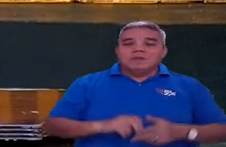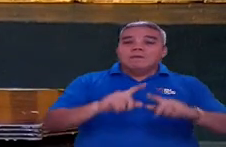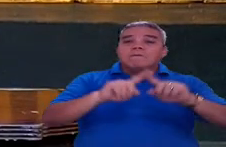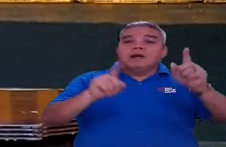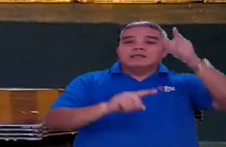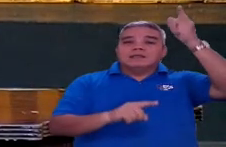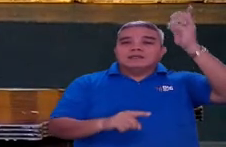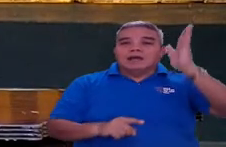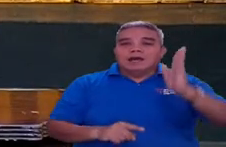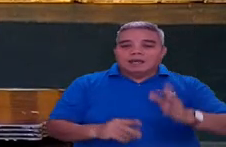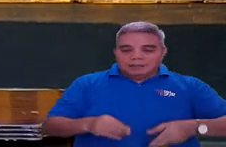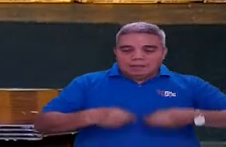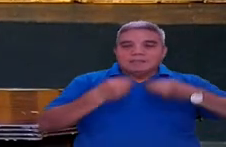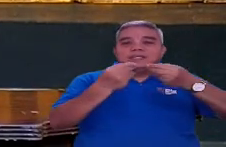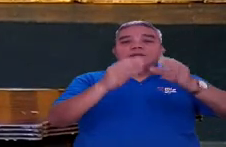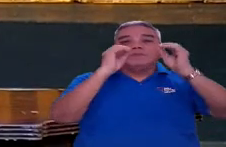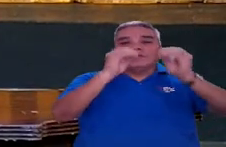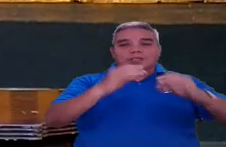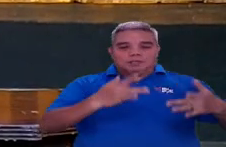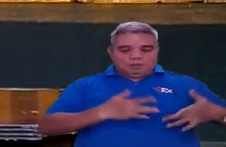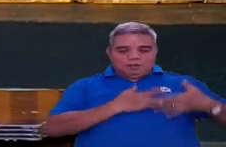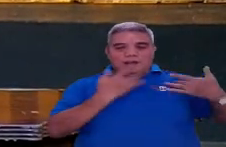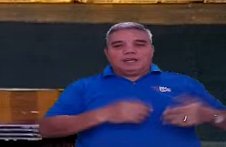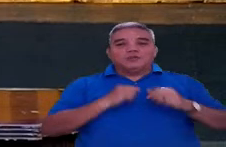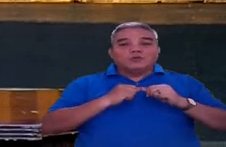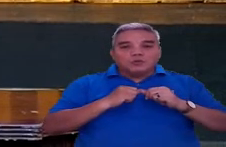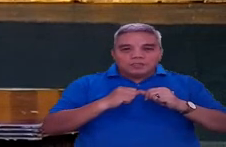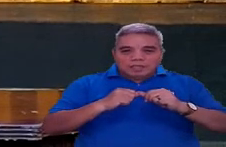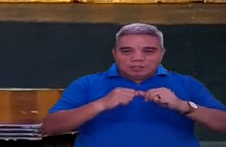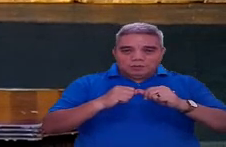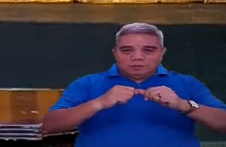But God impressed my heart. We'll continue